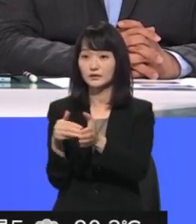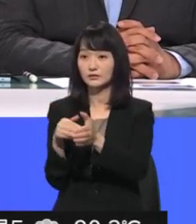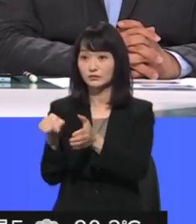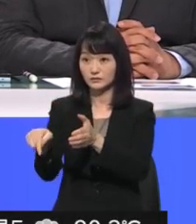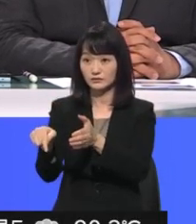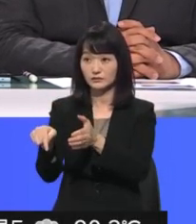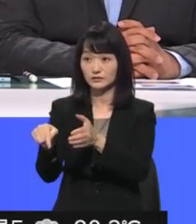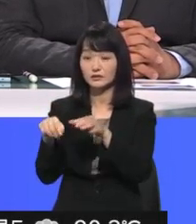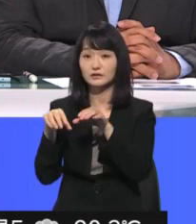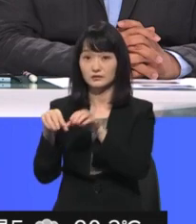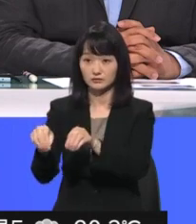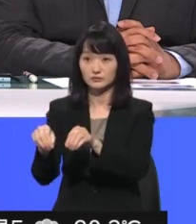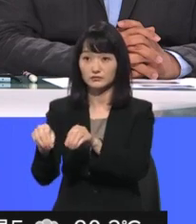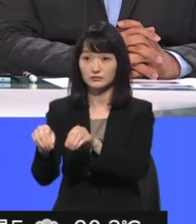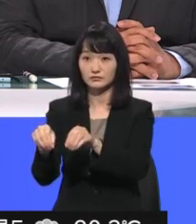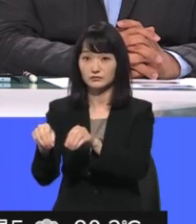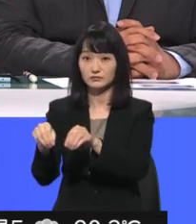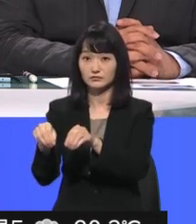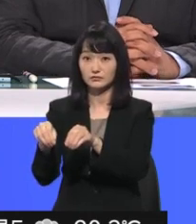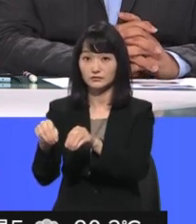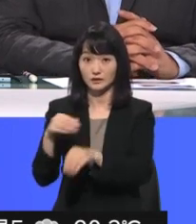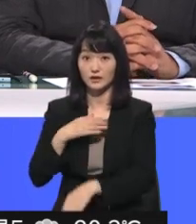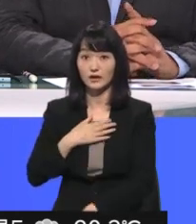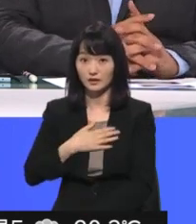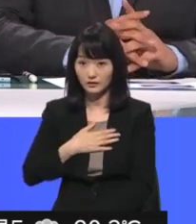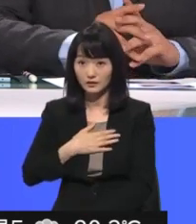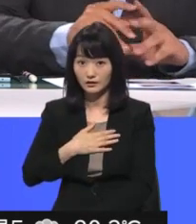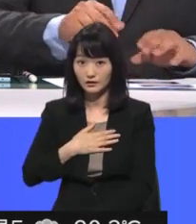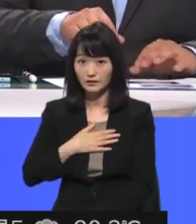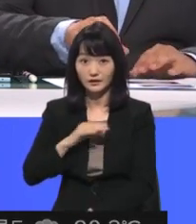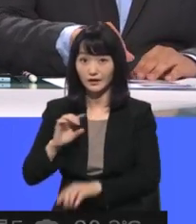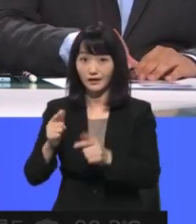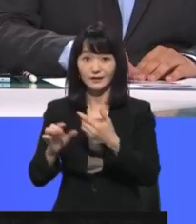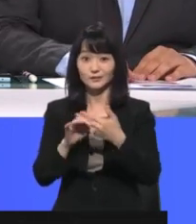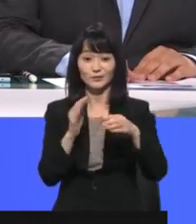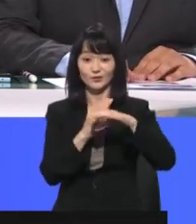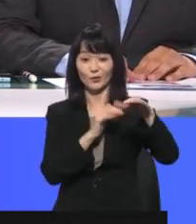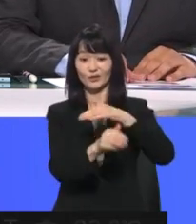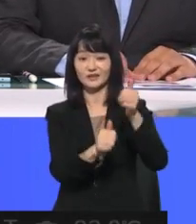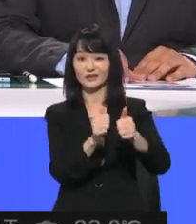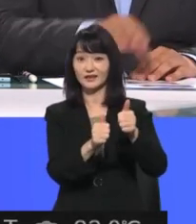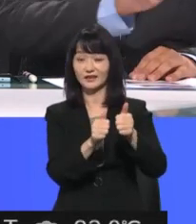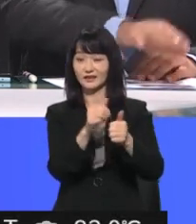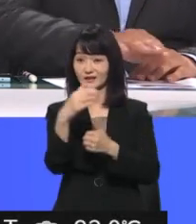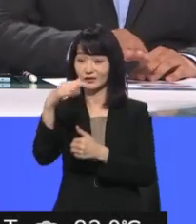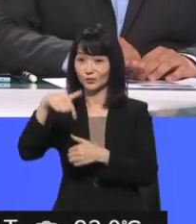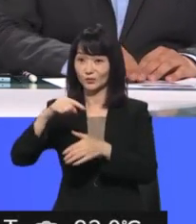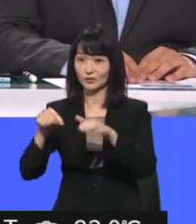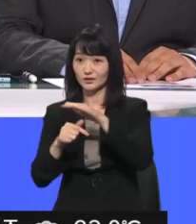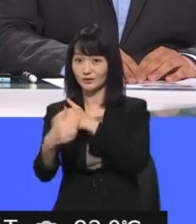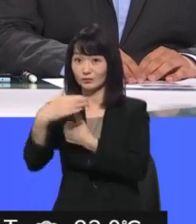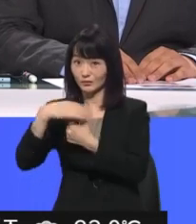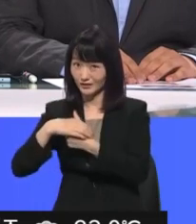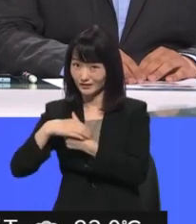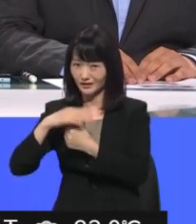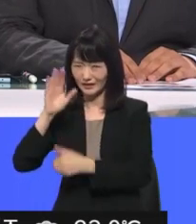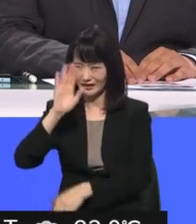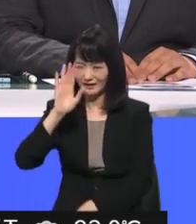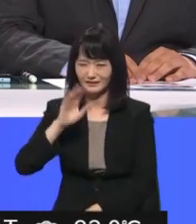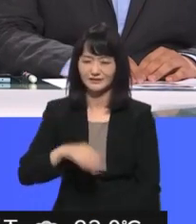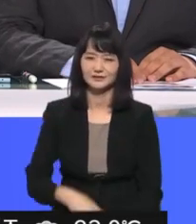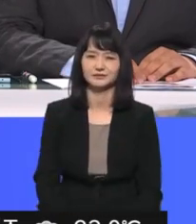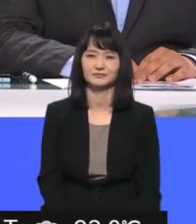그만둔다고 우리가 예 이해하고 있으면 되는거 그래서 합니다 아니면 금당 되었을까 예 bd 살펴봐도 대해서도 가지게 됐어요